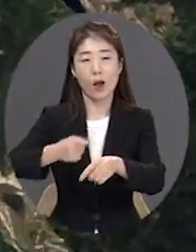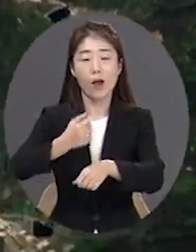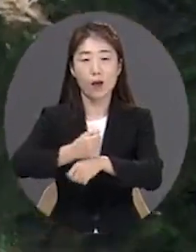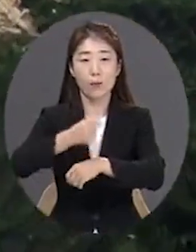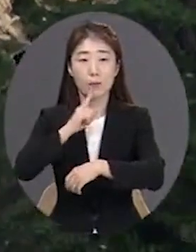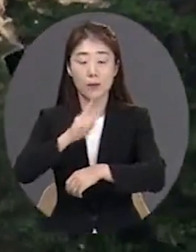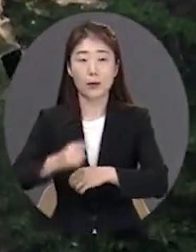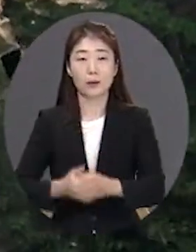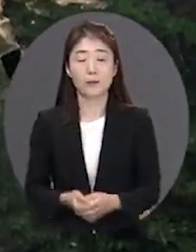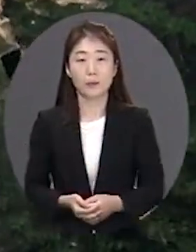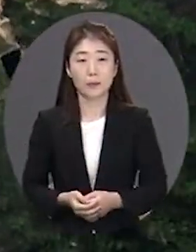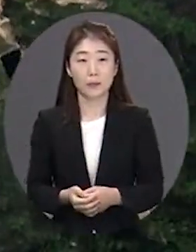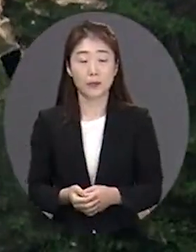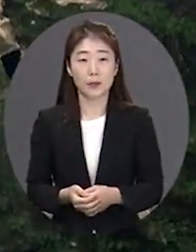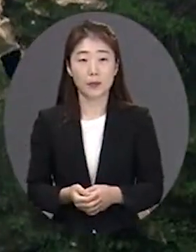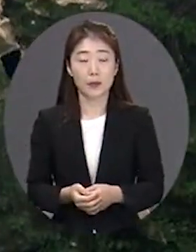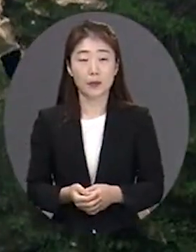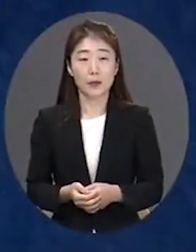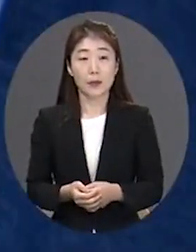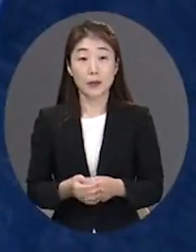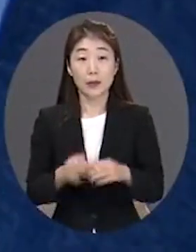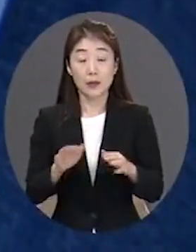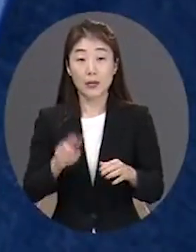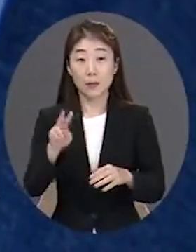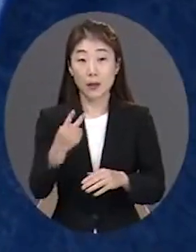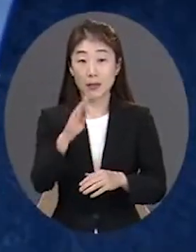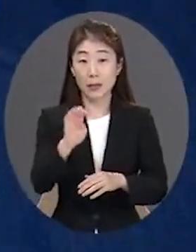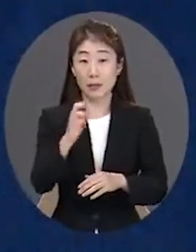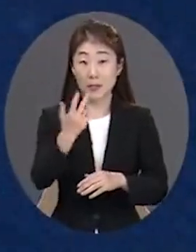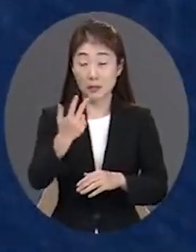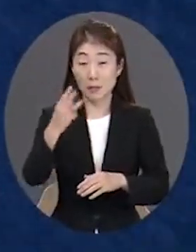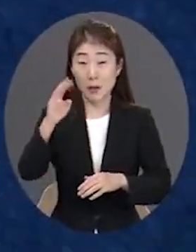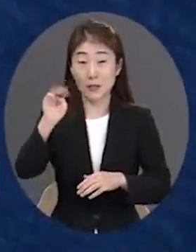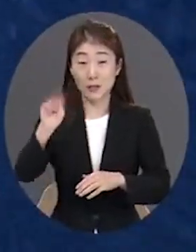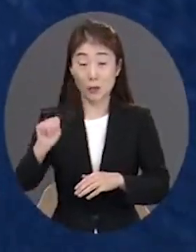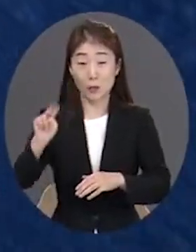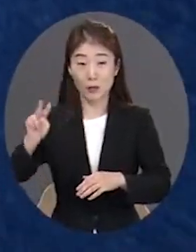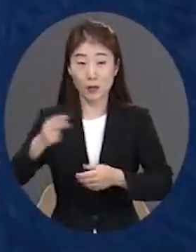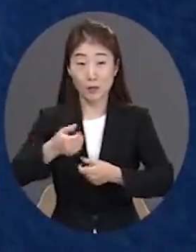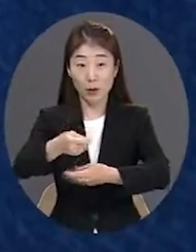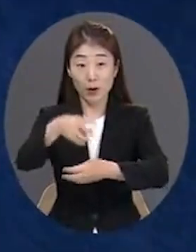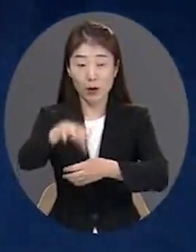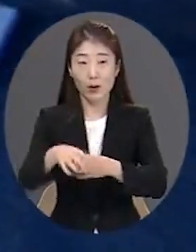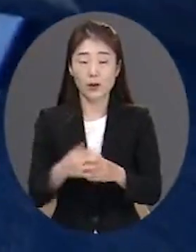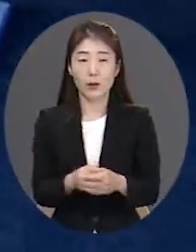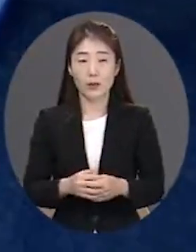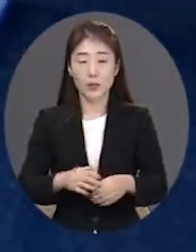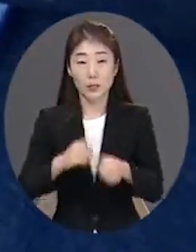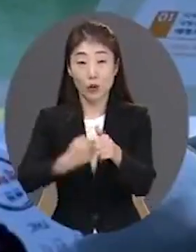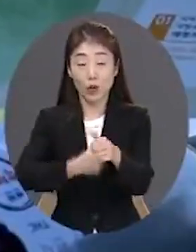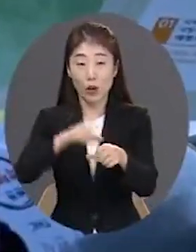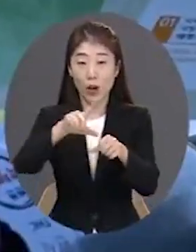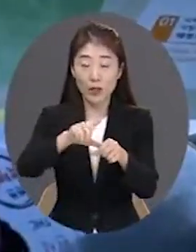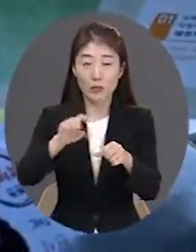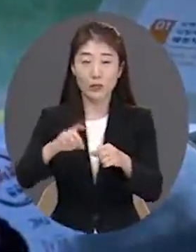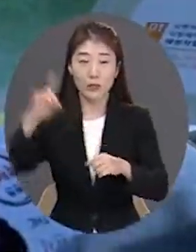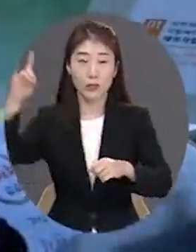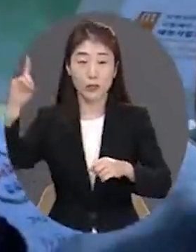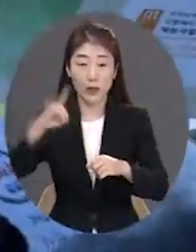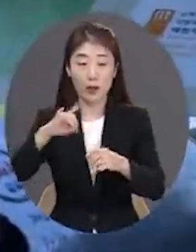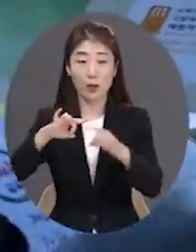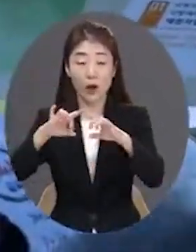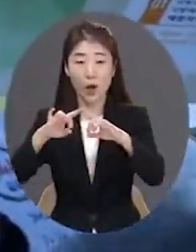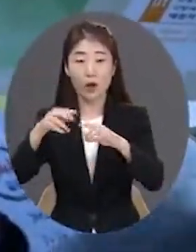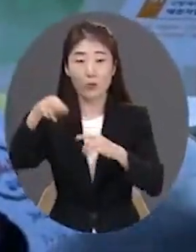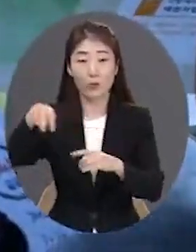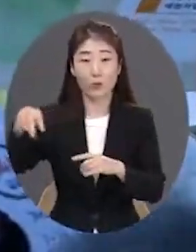합천군 쌍백면과 삼가면 일대 247만여 제곱미터에 천연가스와 태양광, 수소연료전지 등